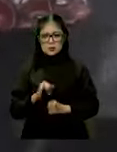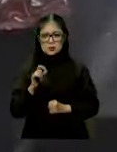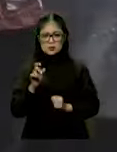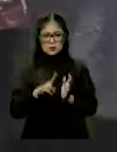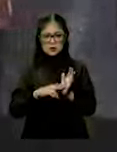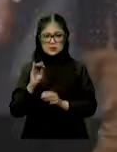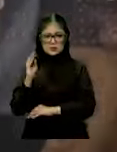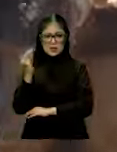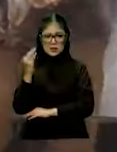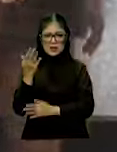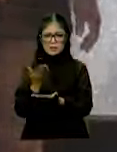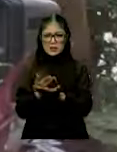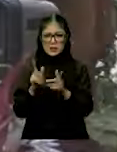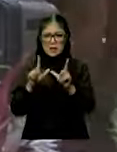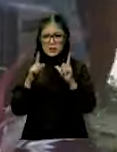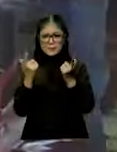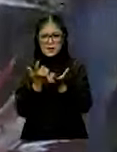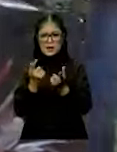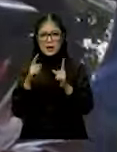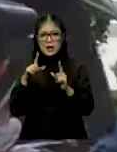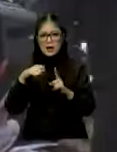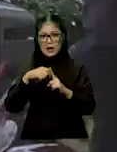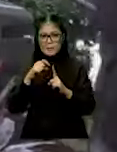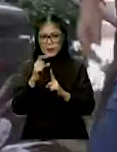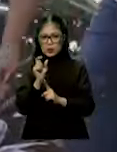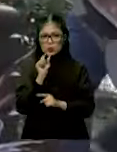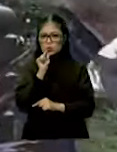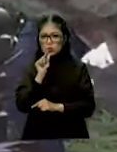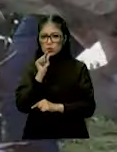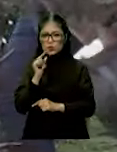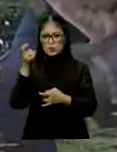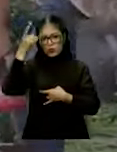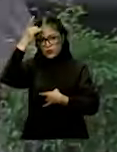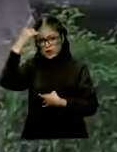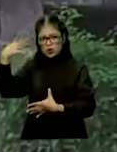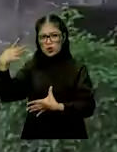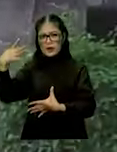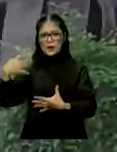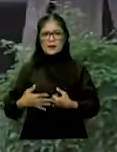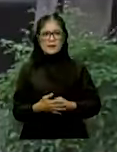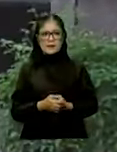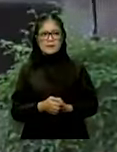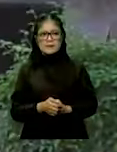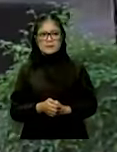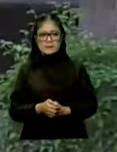meminta lembaga penyelenggara Pemilu bekerja profesional dan imparsial tim kontributor inws